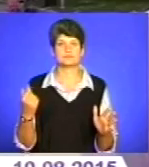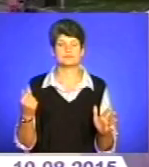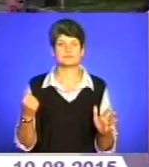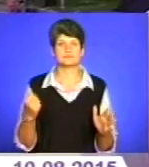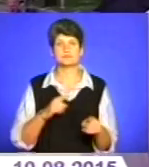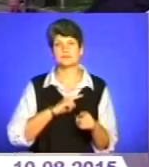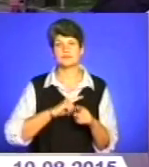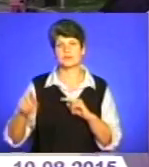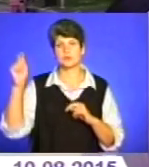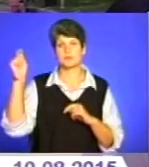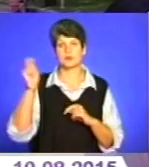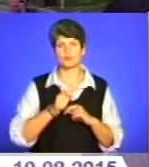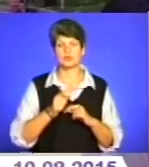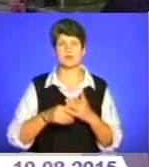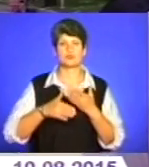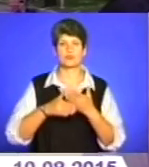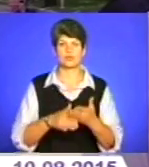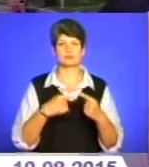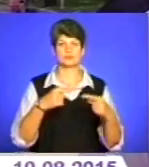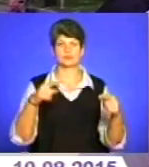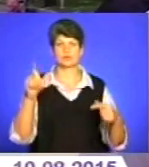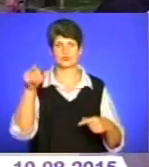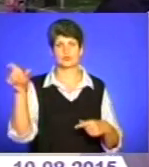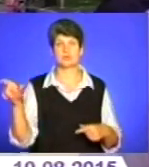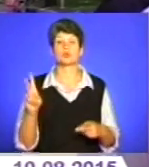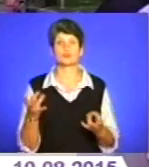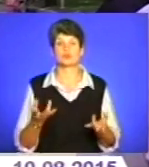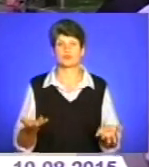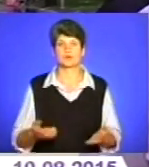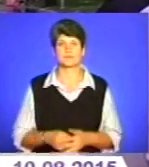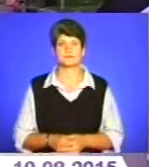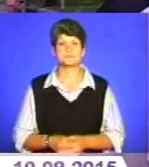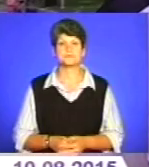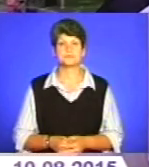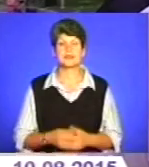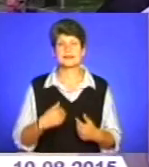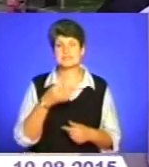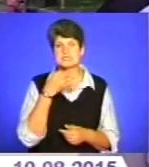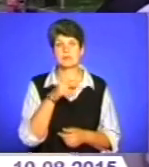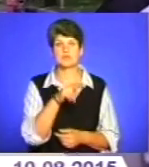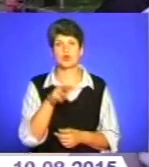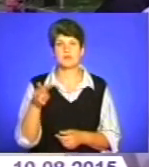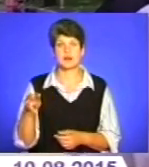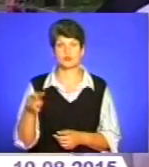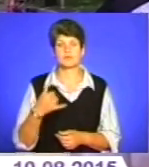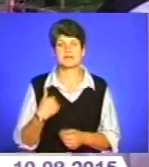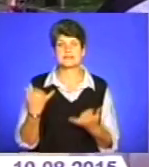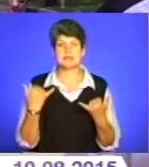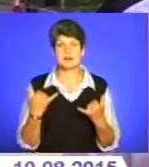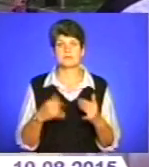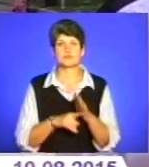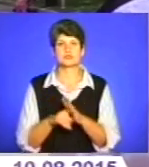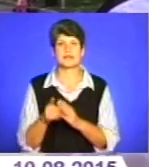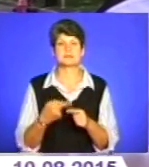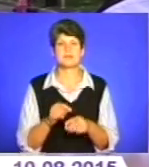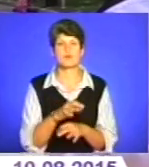миттєво прибути на допомогу будь-якому громадянину, який цього потребує. Як сказав Петро Михайлович, ми зараз запускаємо цей проект